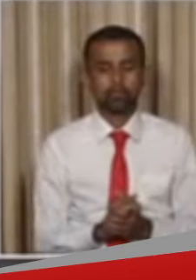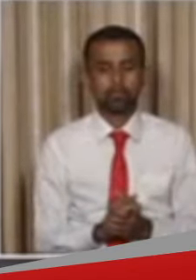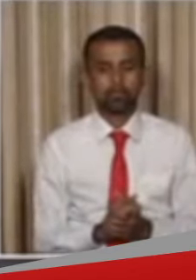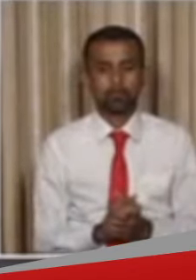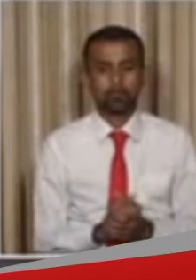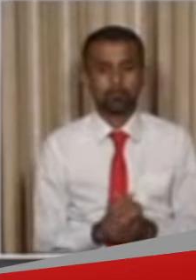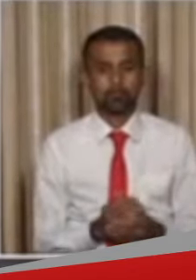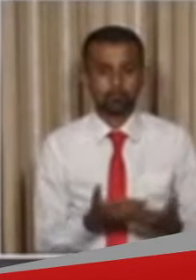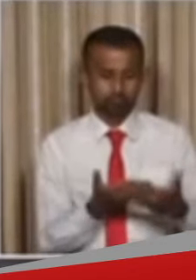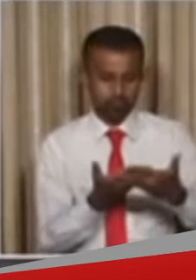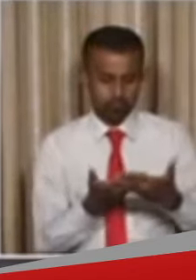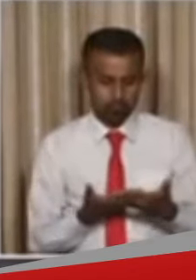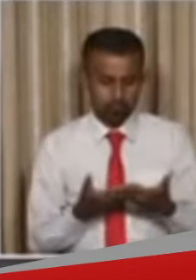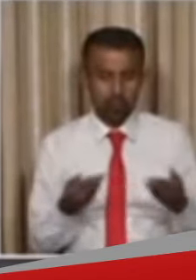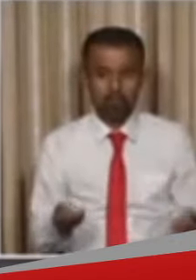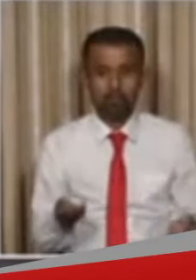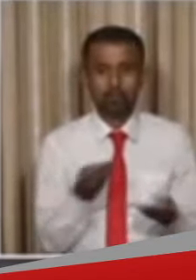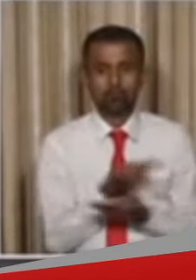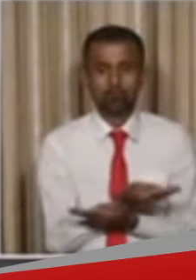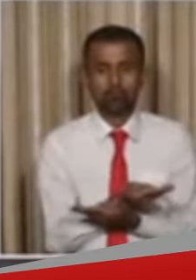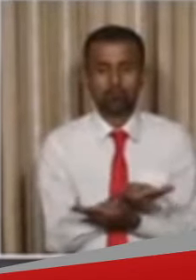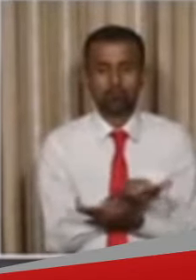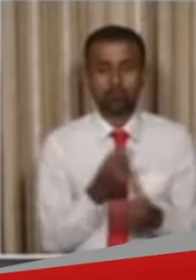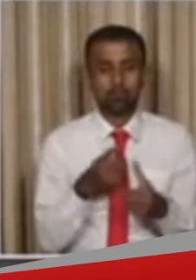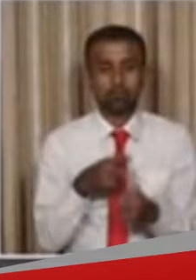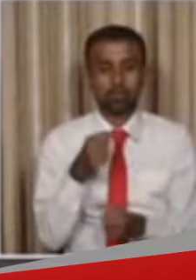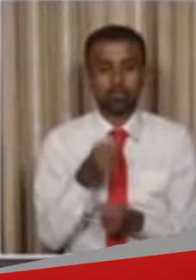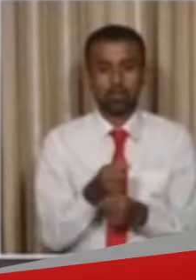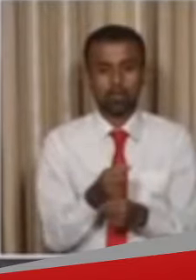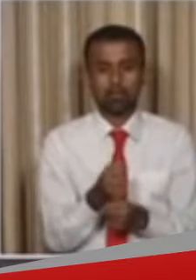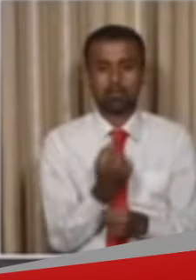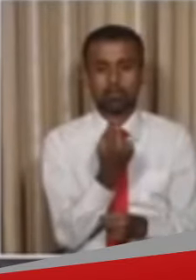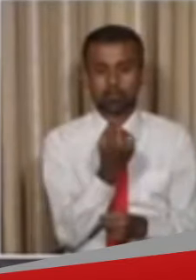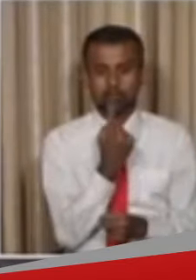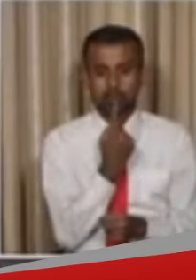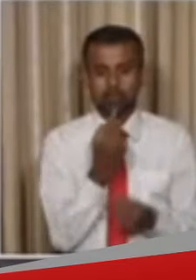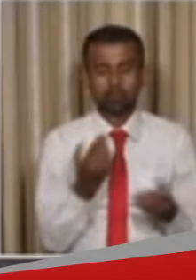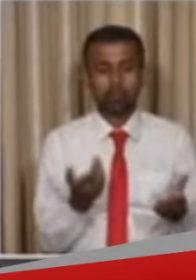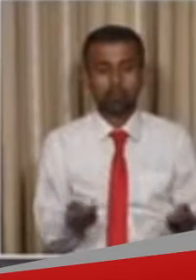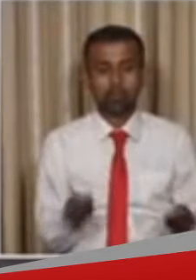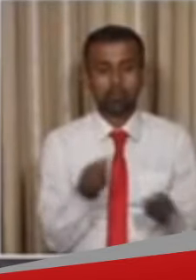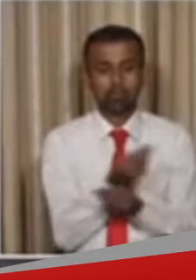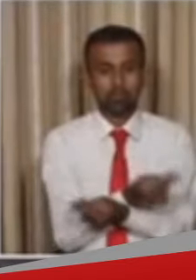ඉදිරිපත් කරපු ගිවිසුම පිළිබඳව නීතිපතිවරයා කියන්නේ මේ ගිවිසුමේ